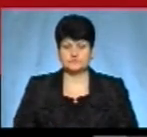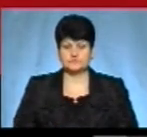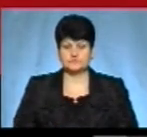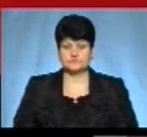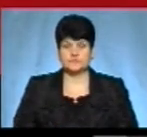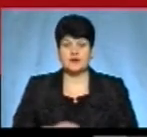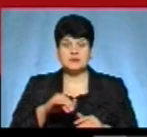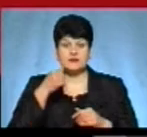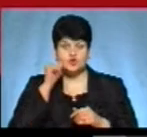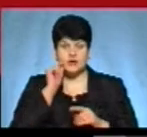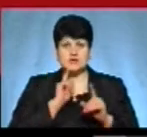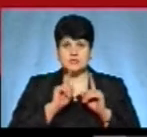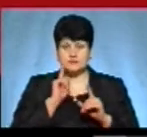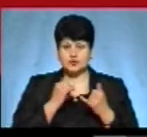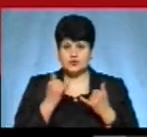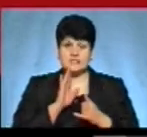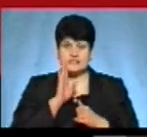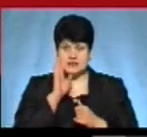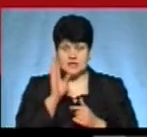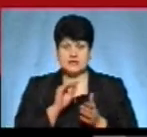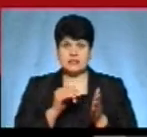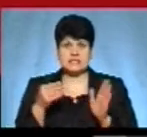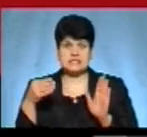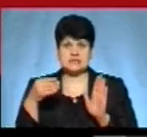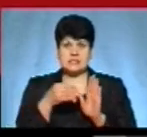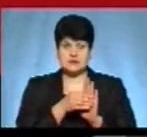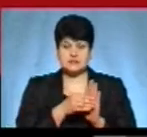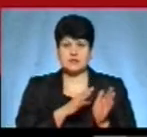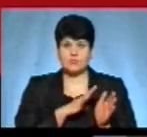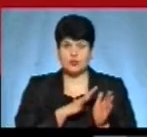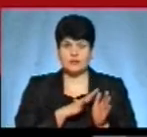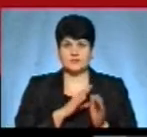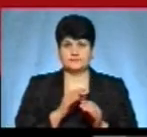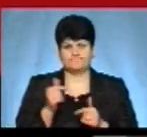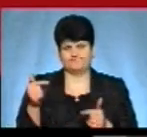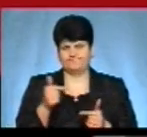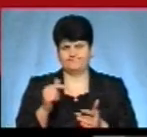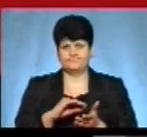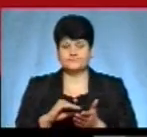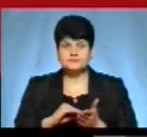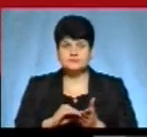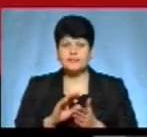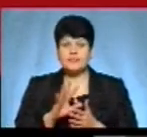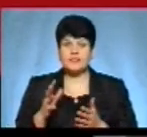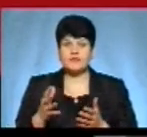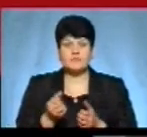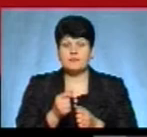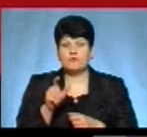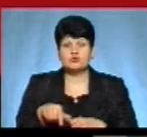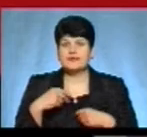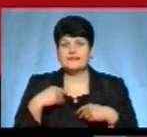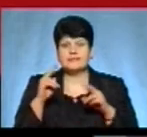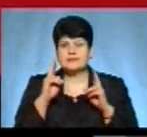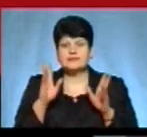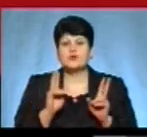Після вчорашніх зборів сьогодні зранку записка, яка була непристойного характеру. Не впіймав людини, ось не знаю,